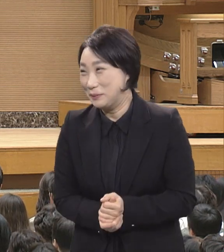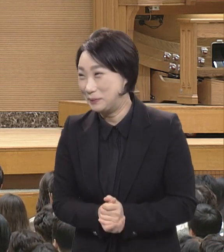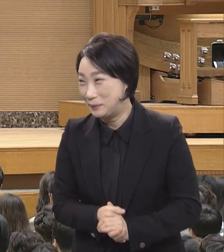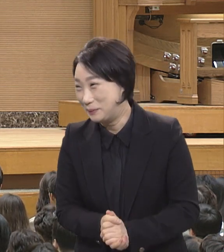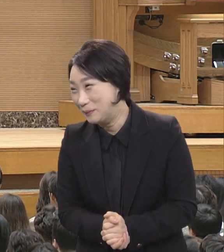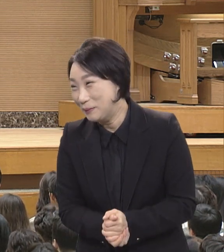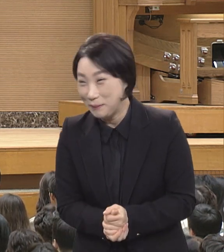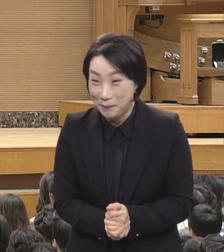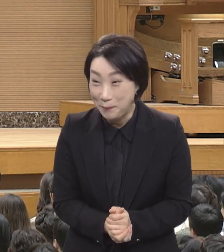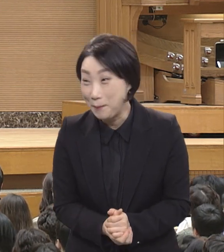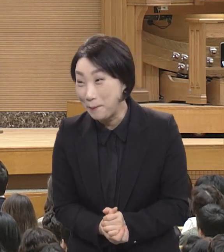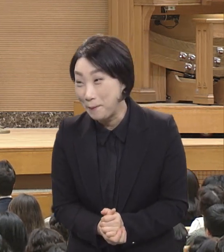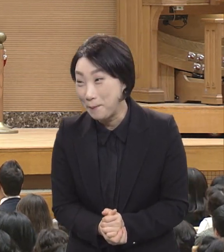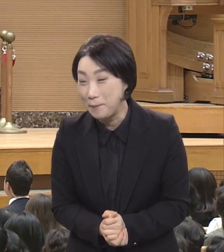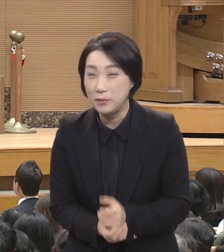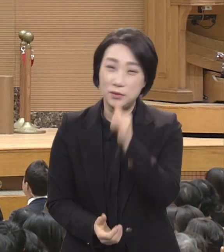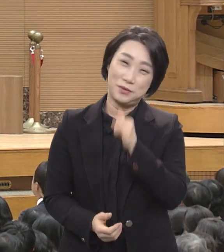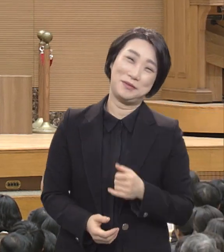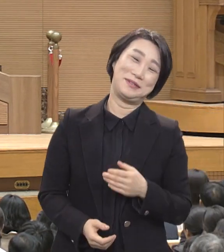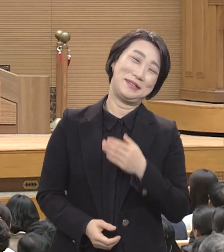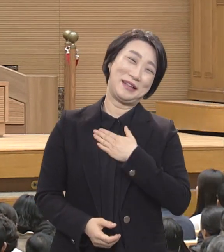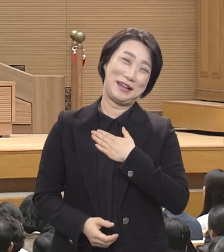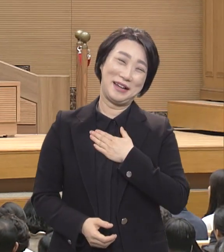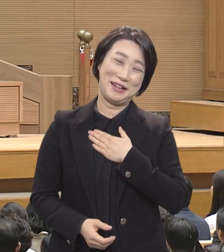다음에 못 없나. 예,